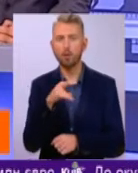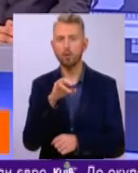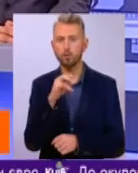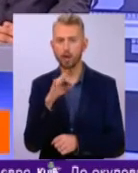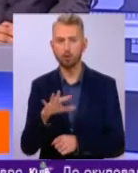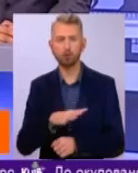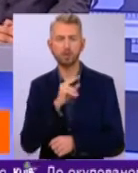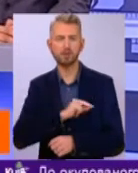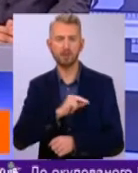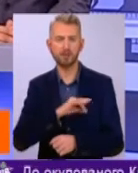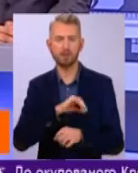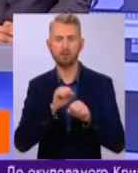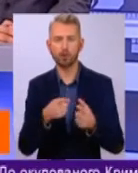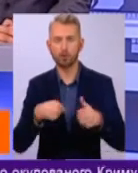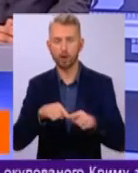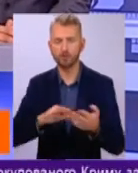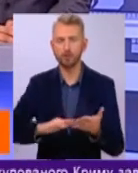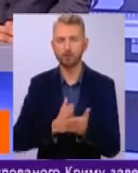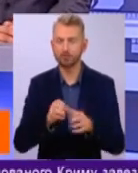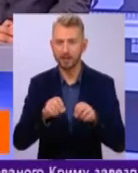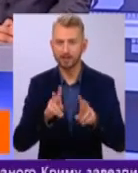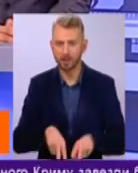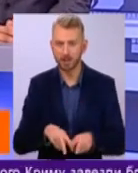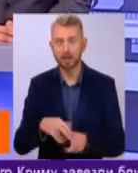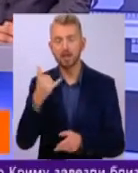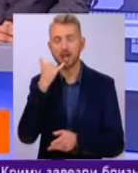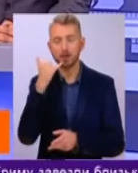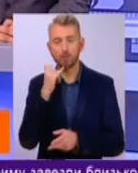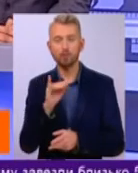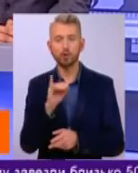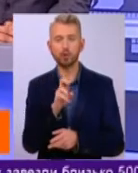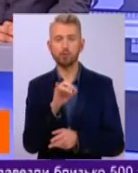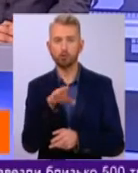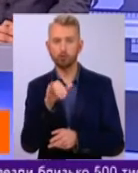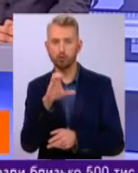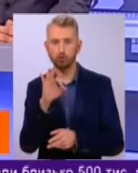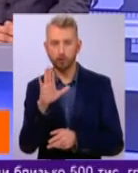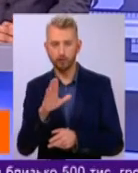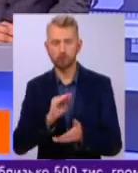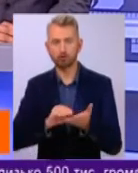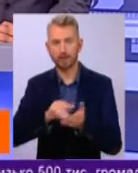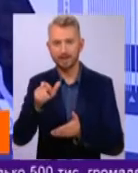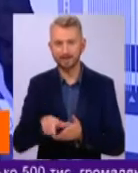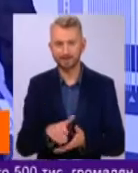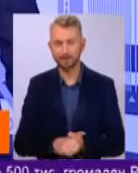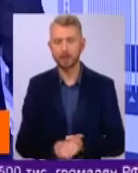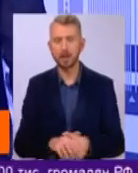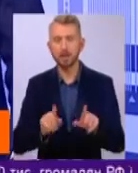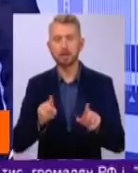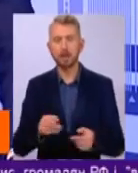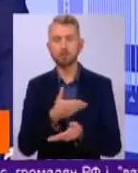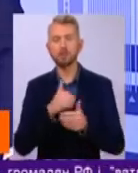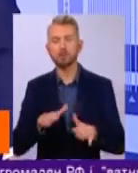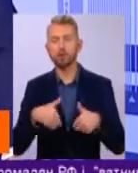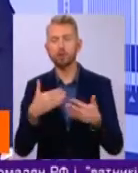працівник правоохоронних органів, політичний експерт, телефоном Юрій Бутусов, журналіст, громадський діяч. Також ми